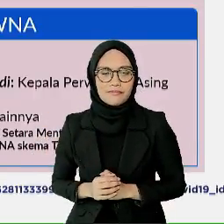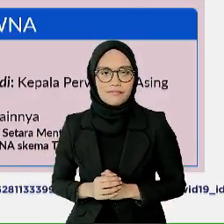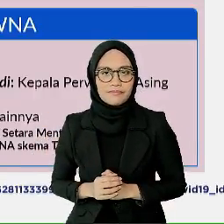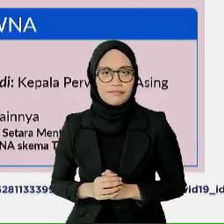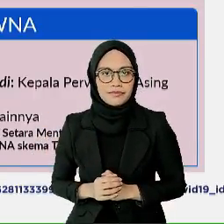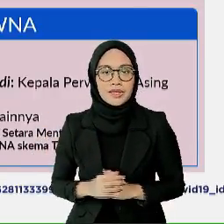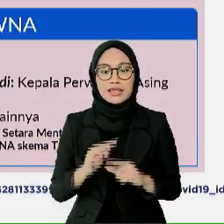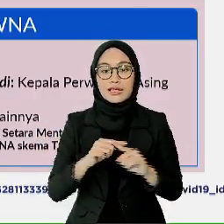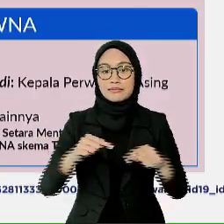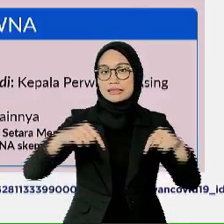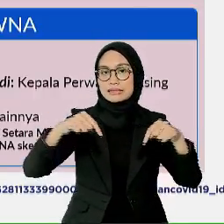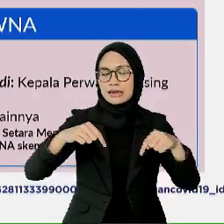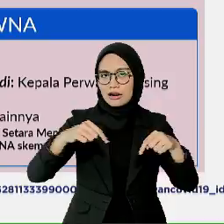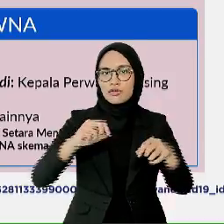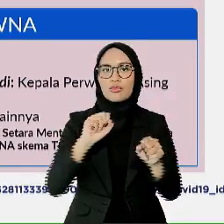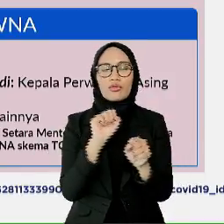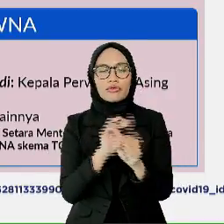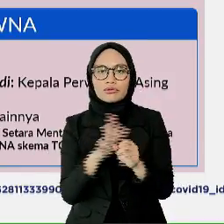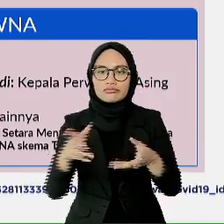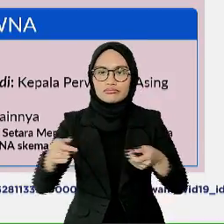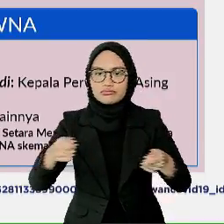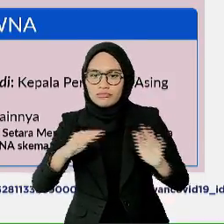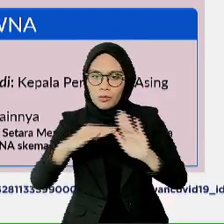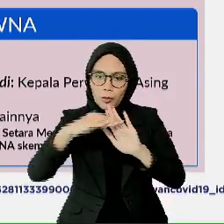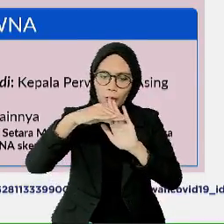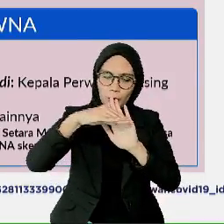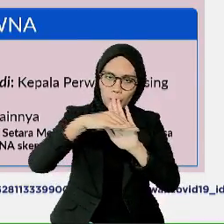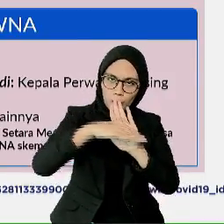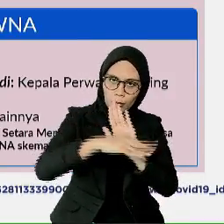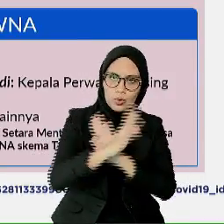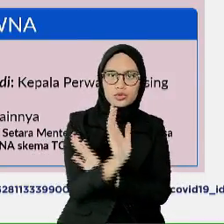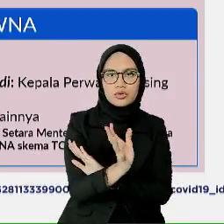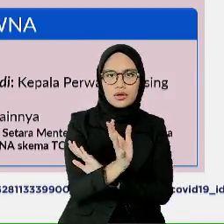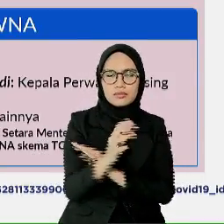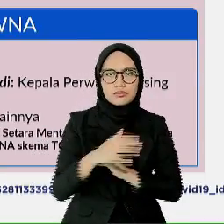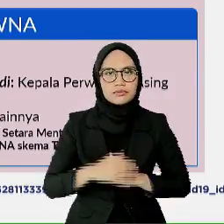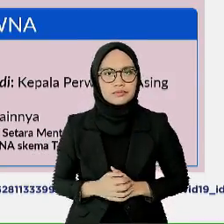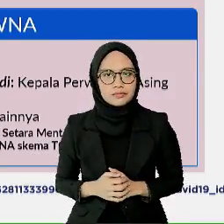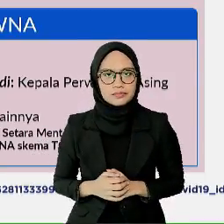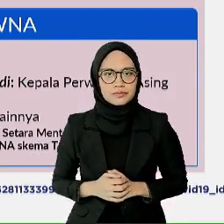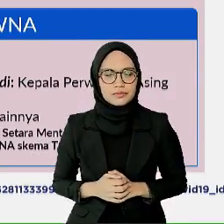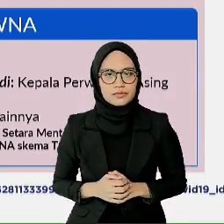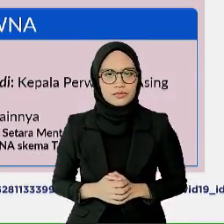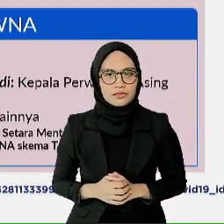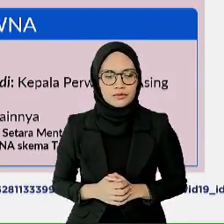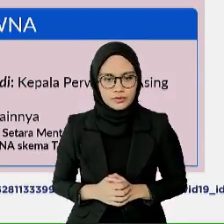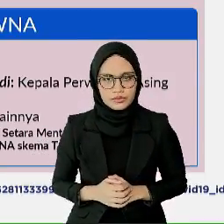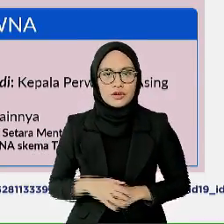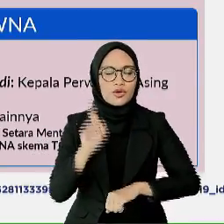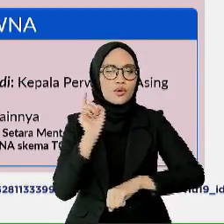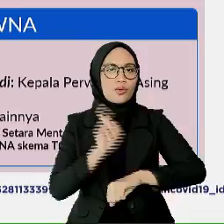sudah cukup terkendali saat ini. Yang kedua adalah menegaskan waktu